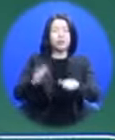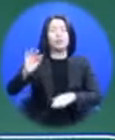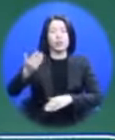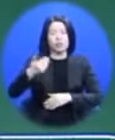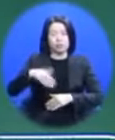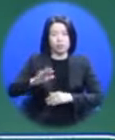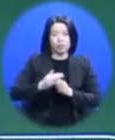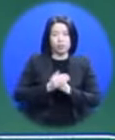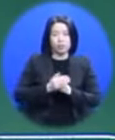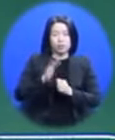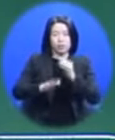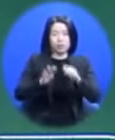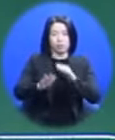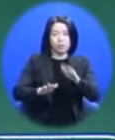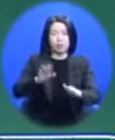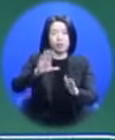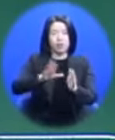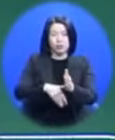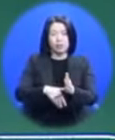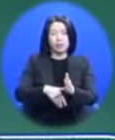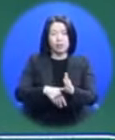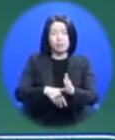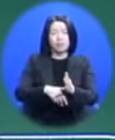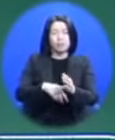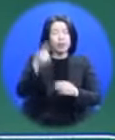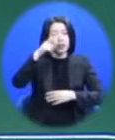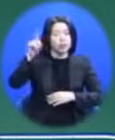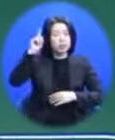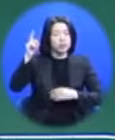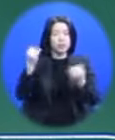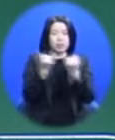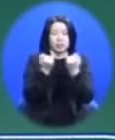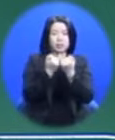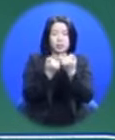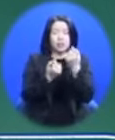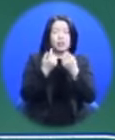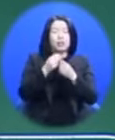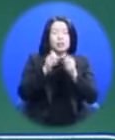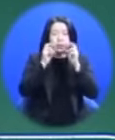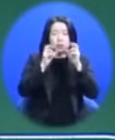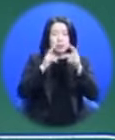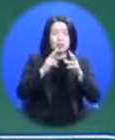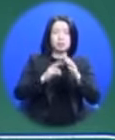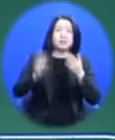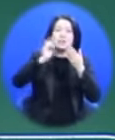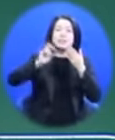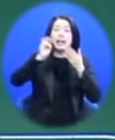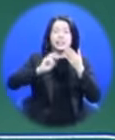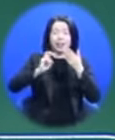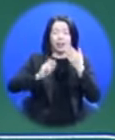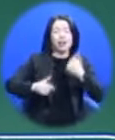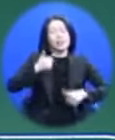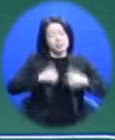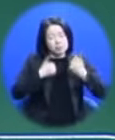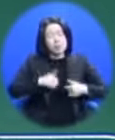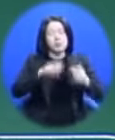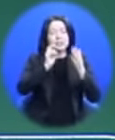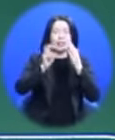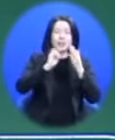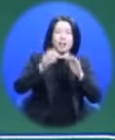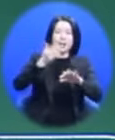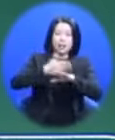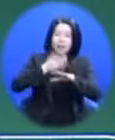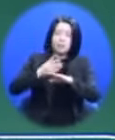걸어서 이제 가는데 터벅터벅 걸어가는데 그 러시아 여성 교사님은 여전히 찬양을 부르는데 하여튼 기쁨의 찬양,